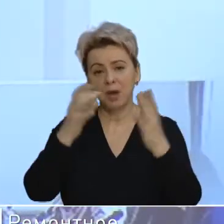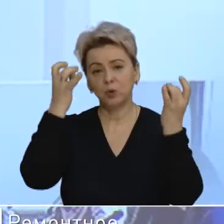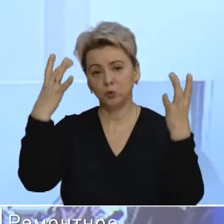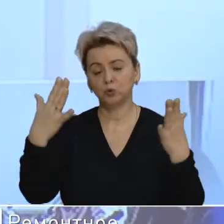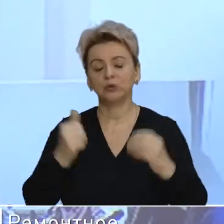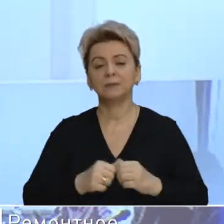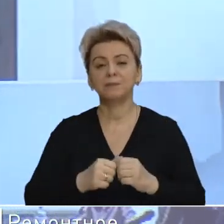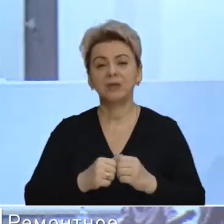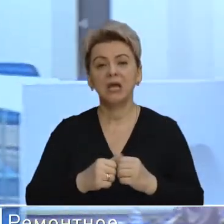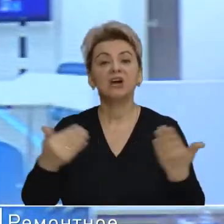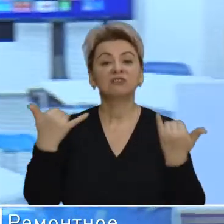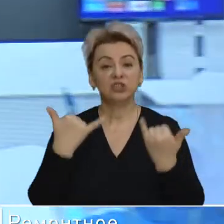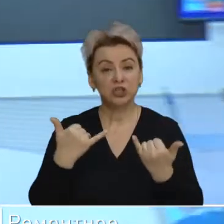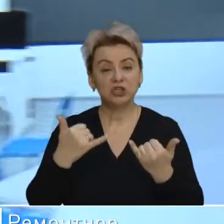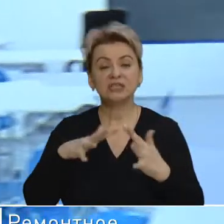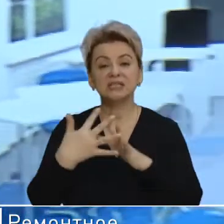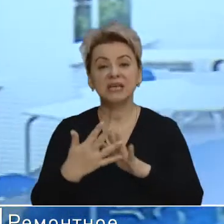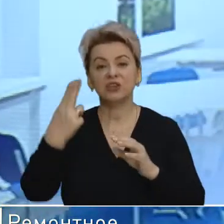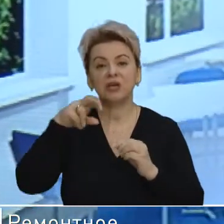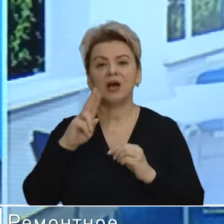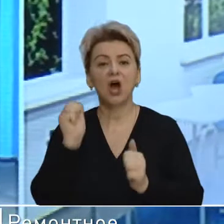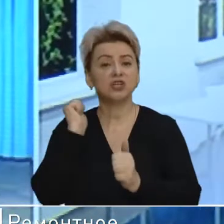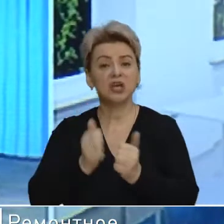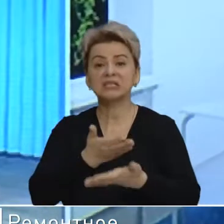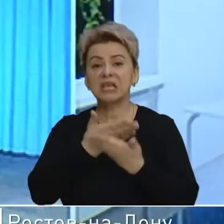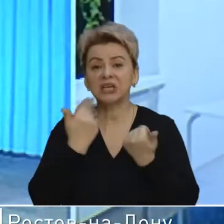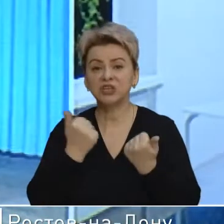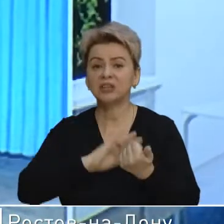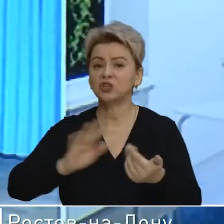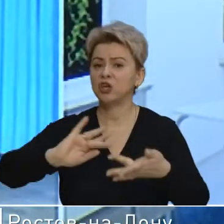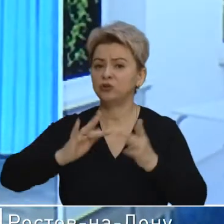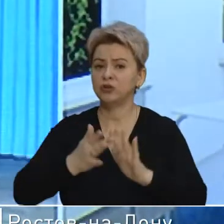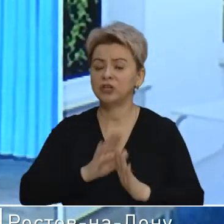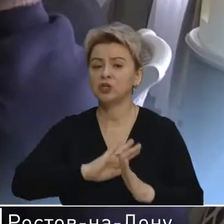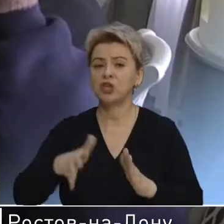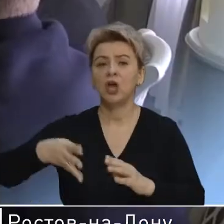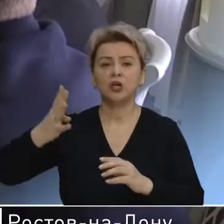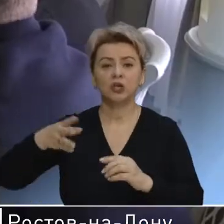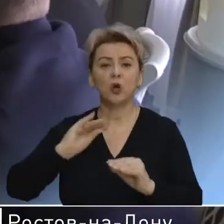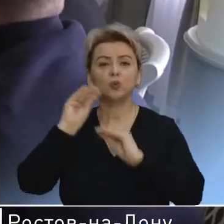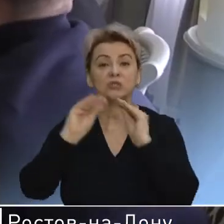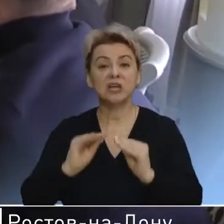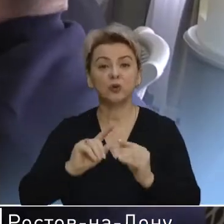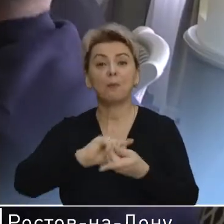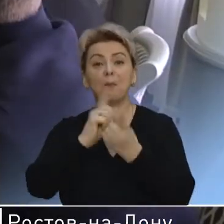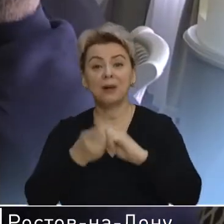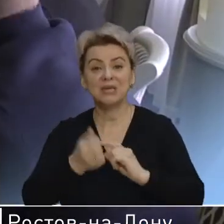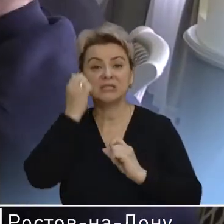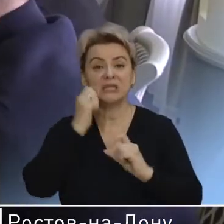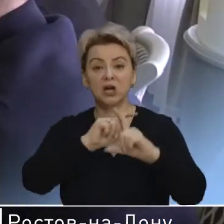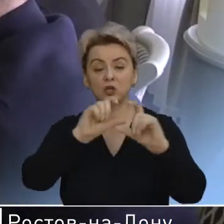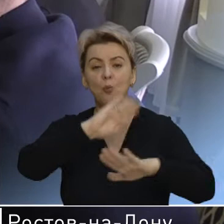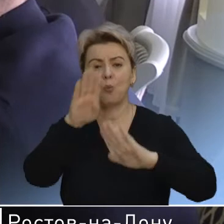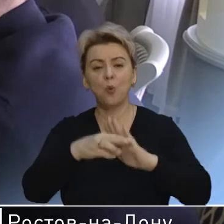культуры. В нынешних сельских ДК зачастую нет ни интернета, ни киноустановок. И переоборудовать старое здание